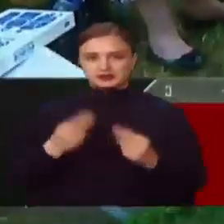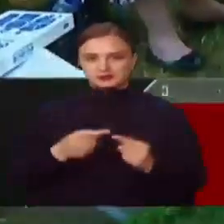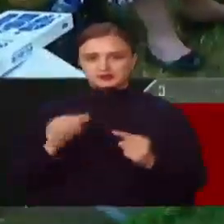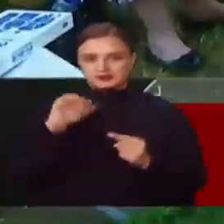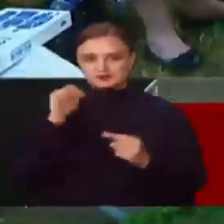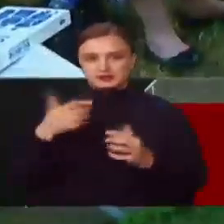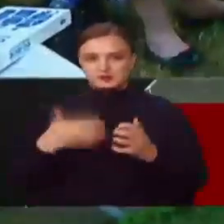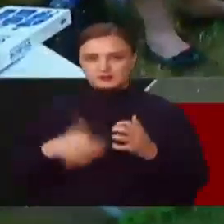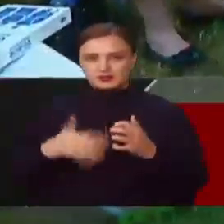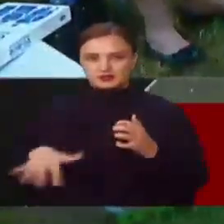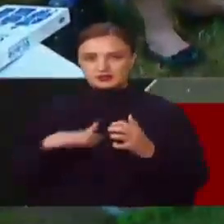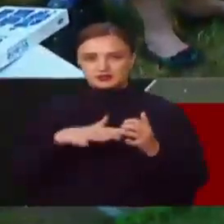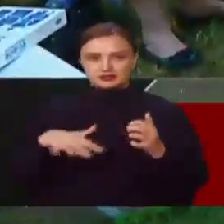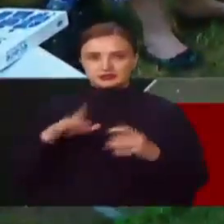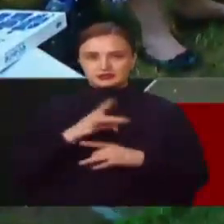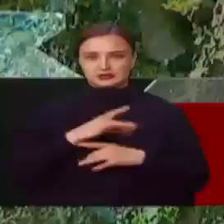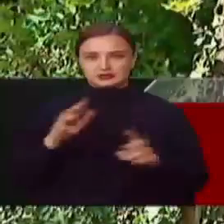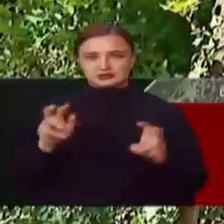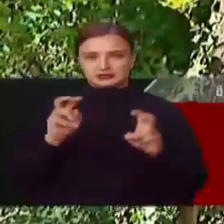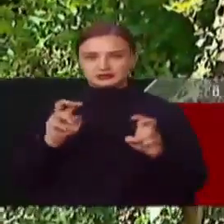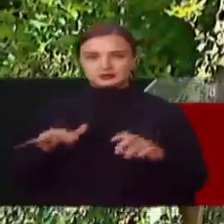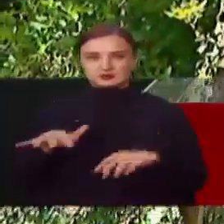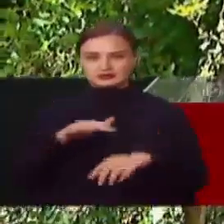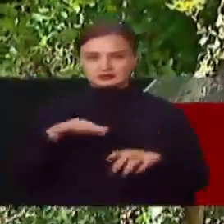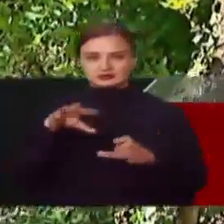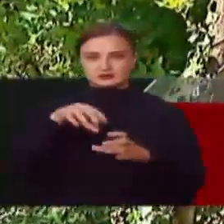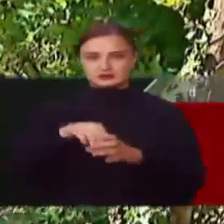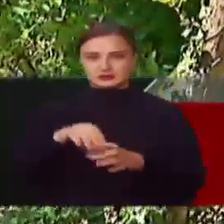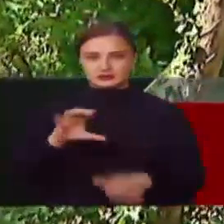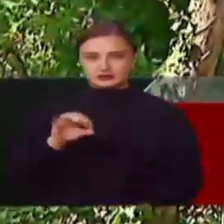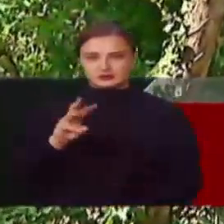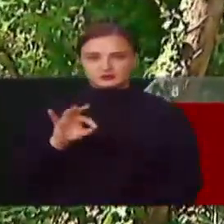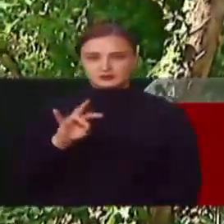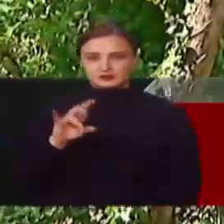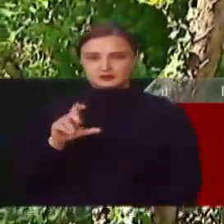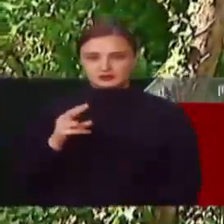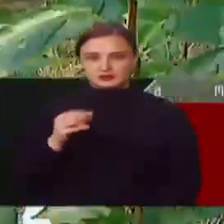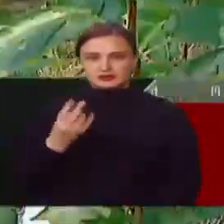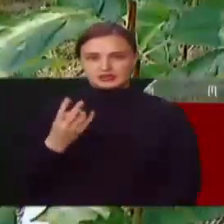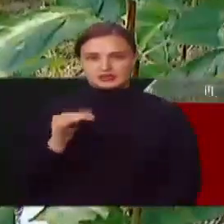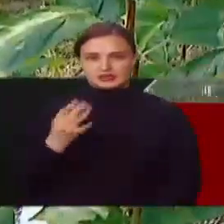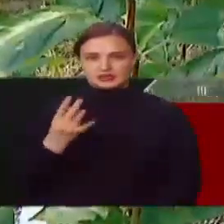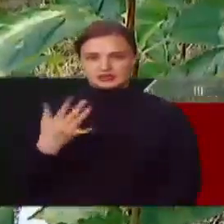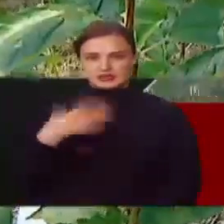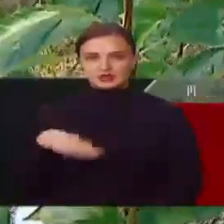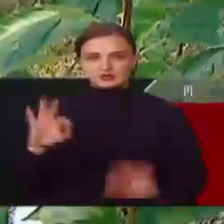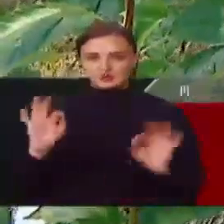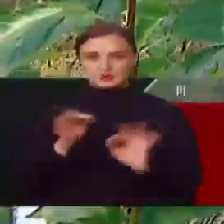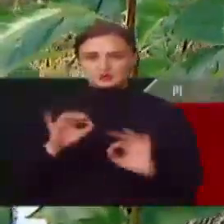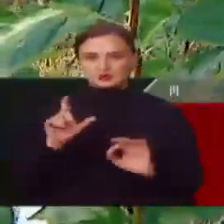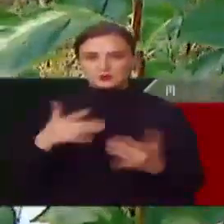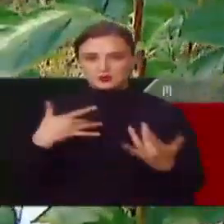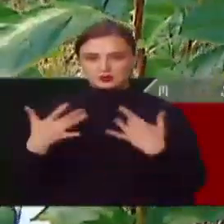ხვალ ბოტანიკური ბაღის ღია სადღესასწაულო სივრცეში სიმონე ძანკინისა და ქართველი მუსიკოსების